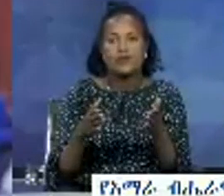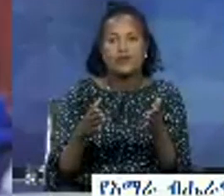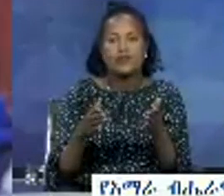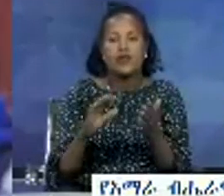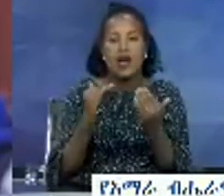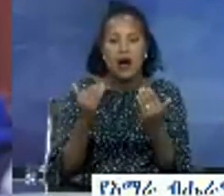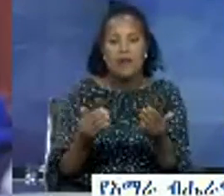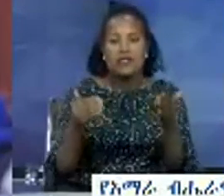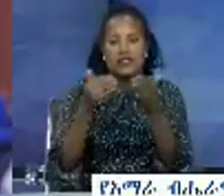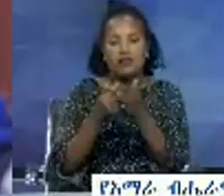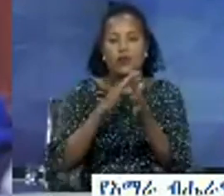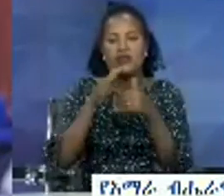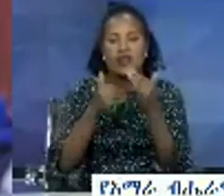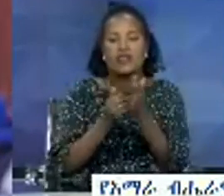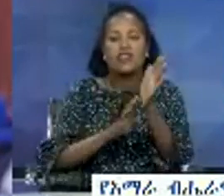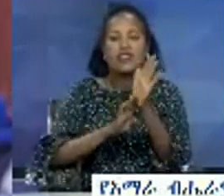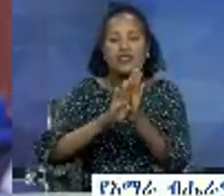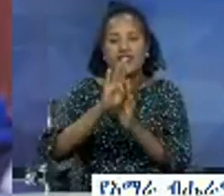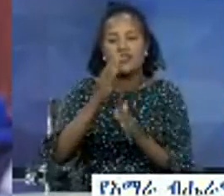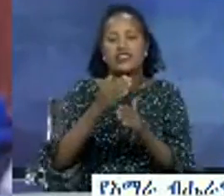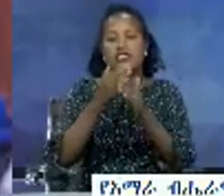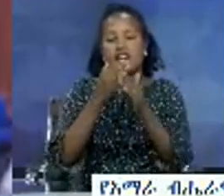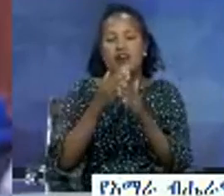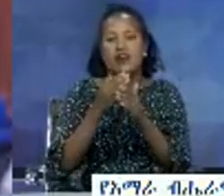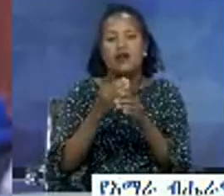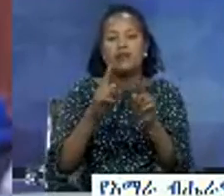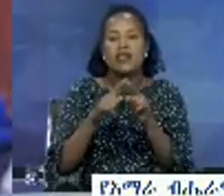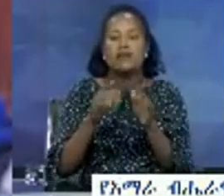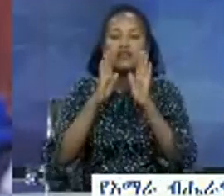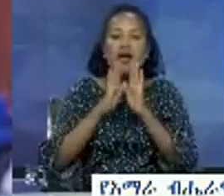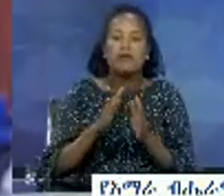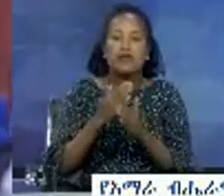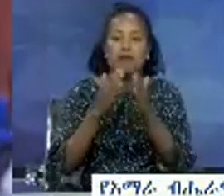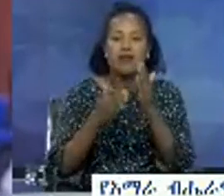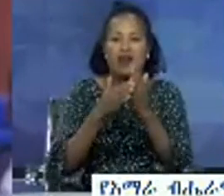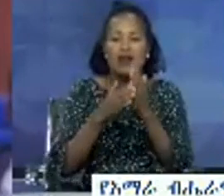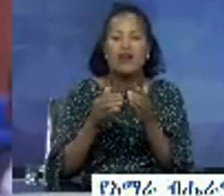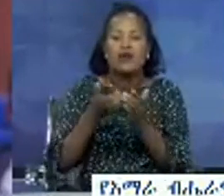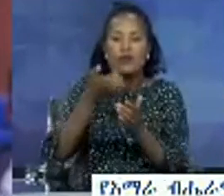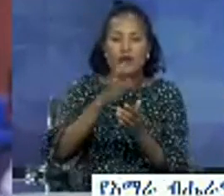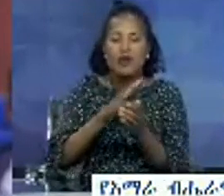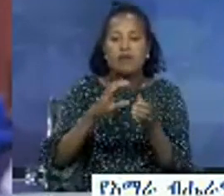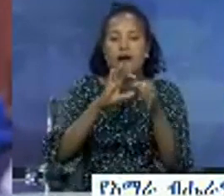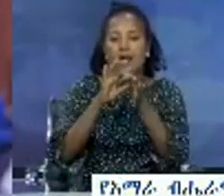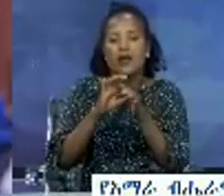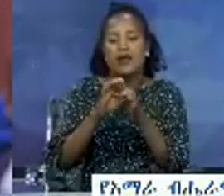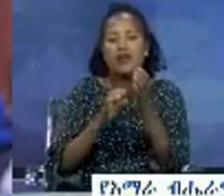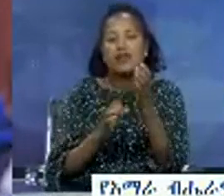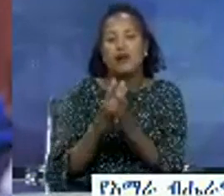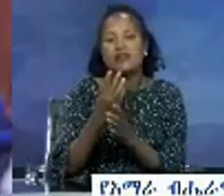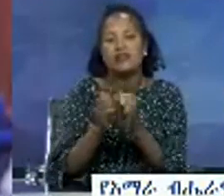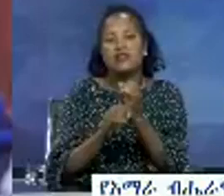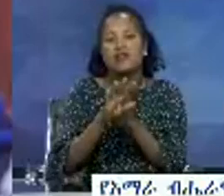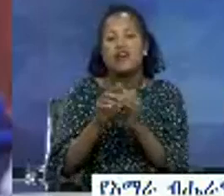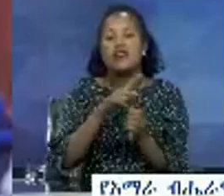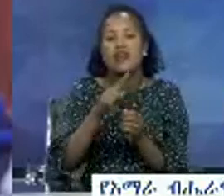አሁን በደረስንበት ሁለንተናዊ የእድገት ደረጃ በተለይም በሰላም ግንባታ፣ በኢኮኖሚያዊና በማህበራዊ ልማት መስክ የእናንተ